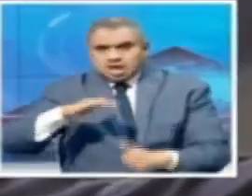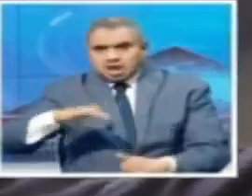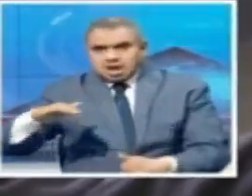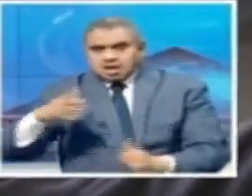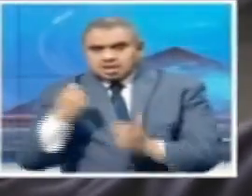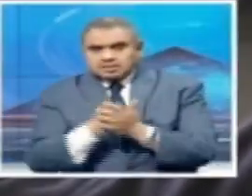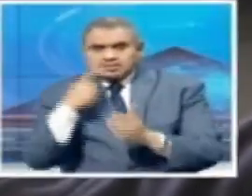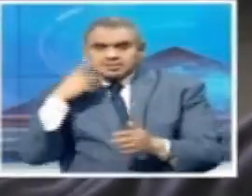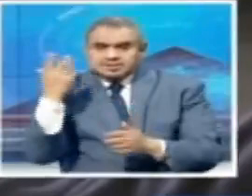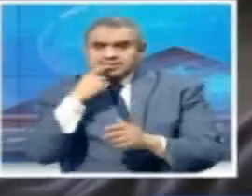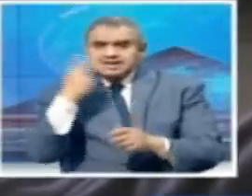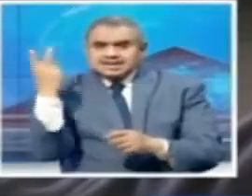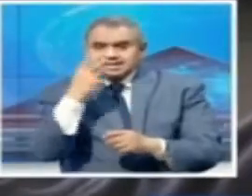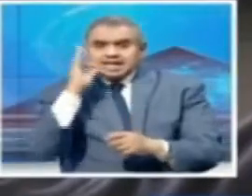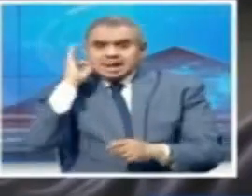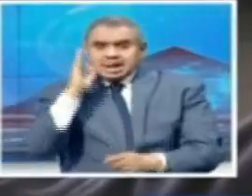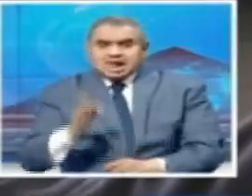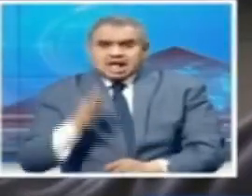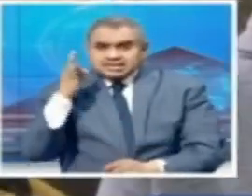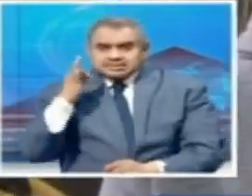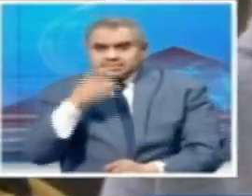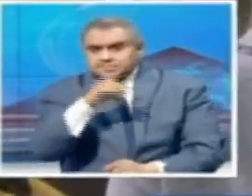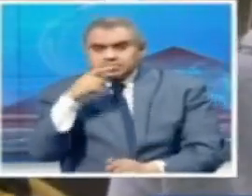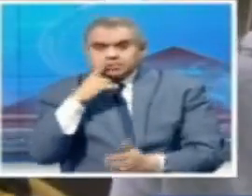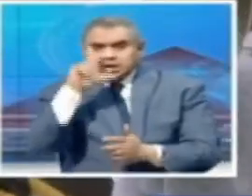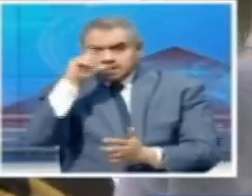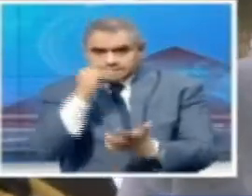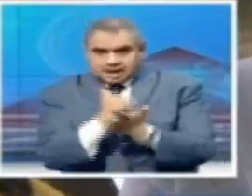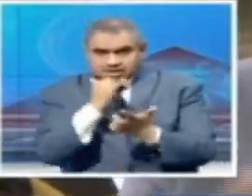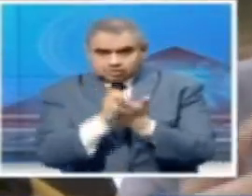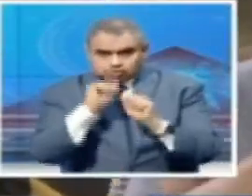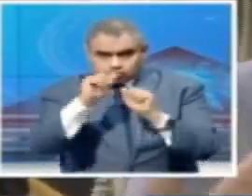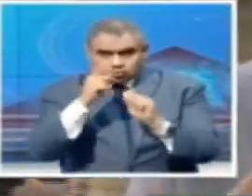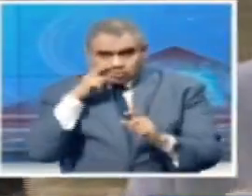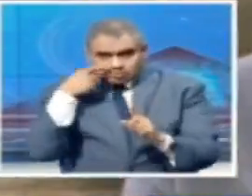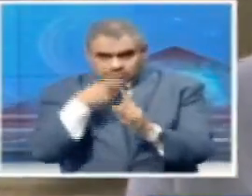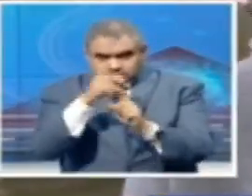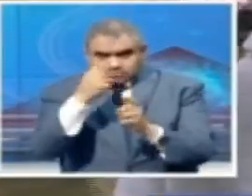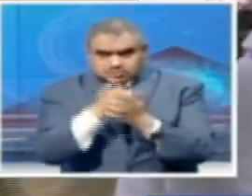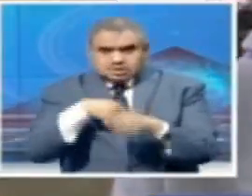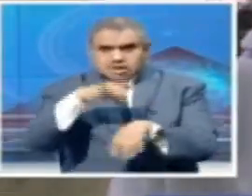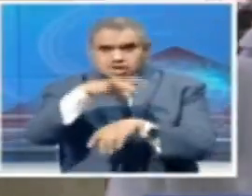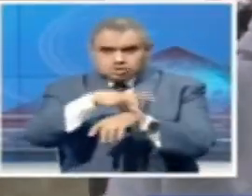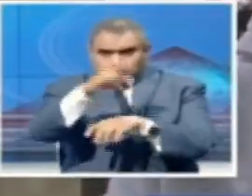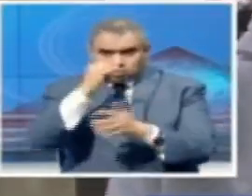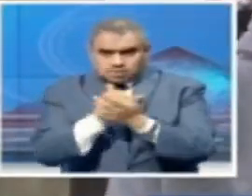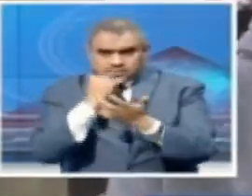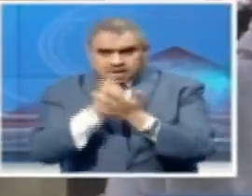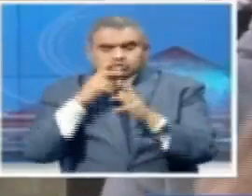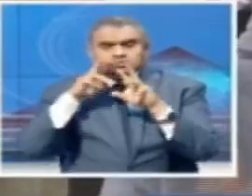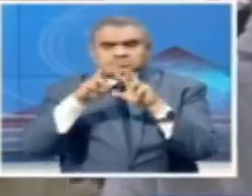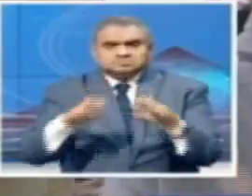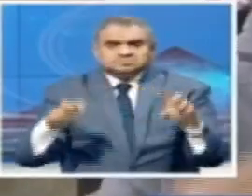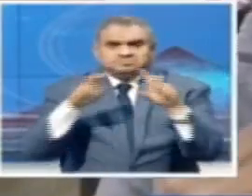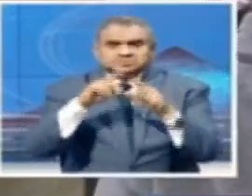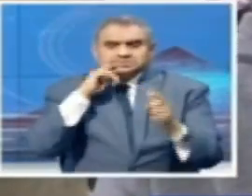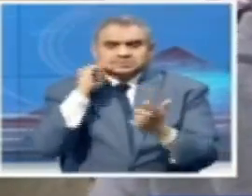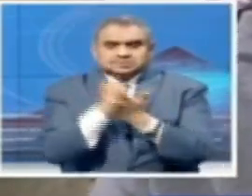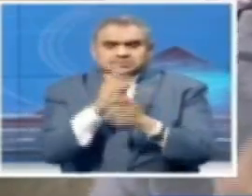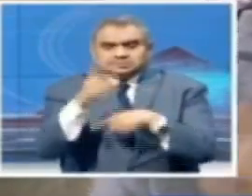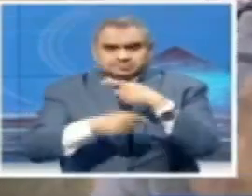نمط 2. فمهم جدا إن إحنا كمسؤولين طعوم ومسؤولين الطب الوقائي بشكل عام ان هم ياكدوا على الموضوع